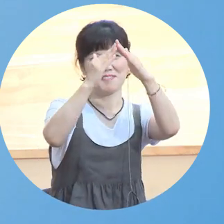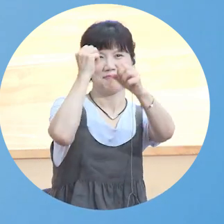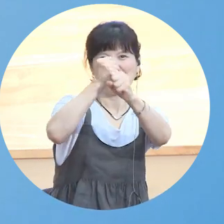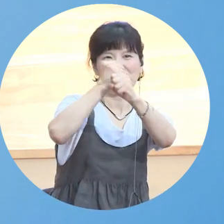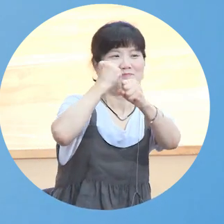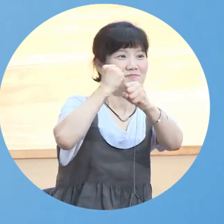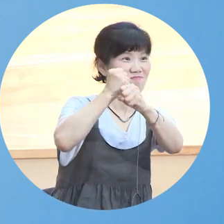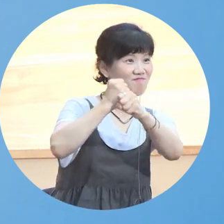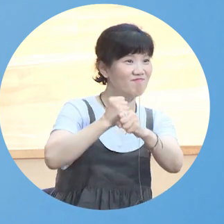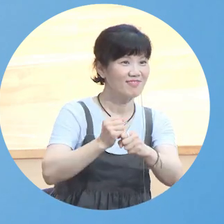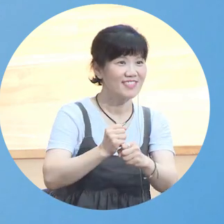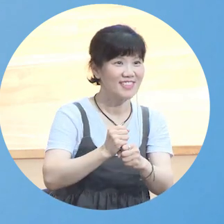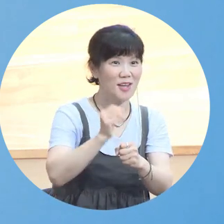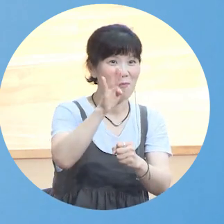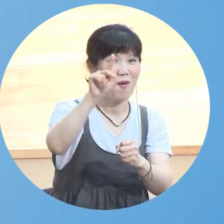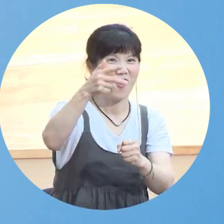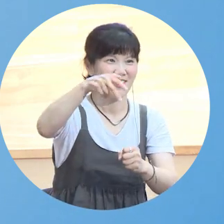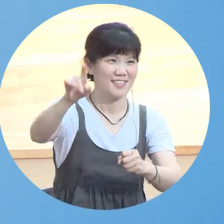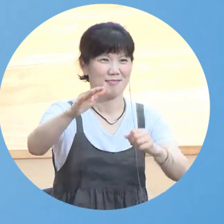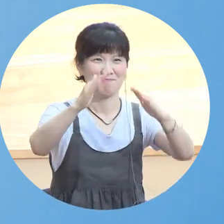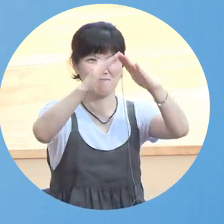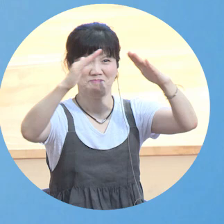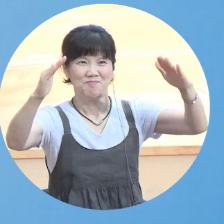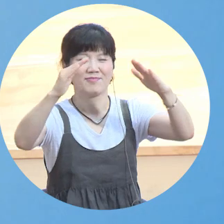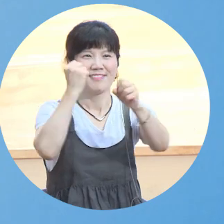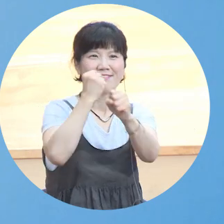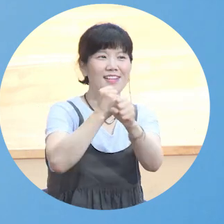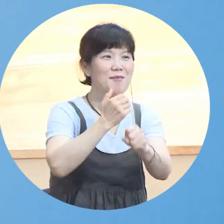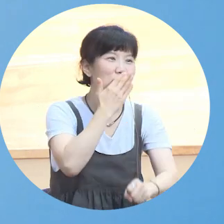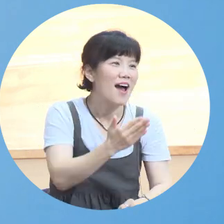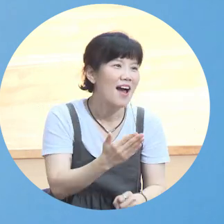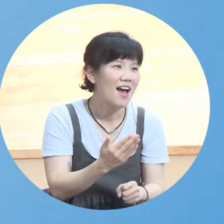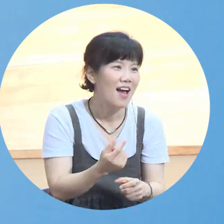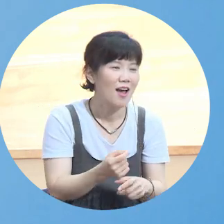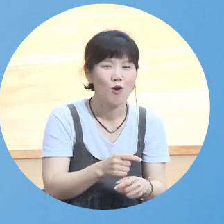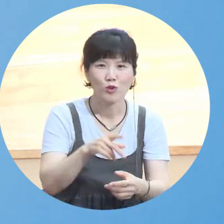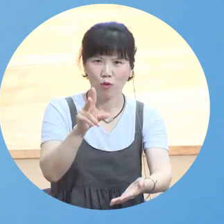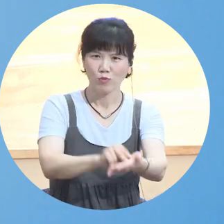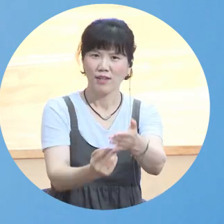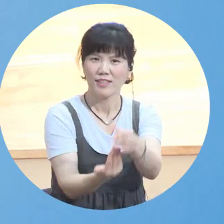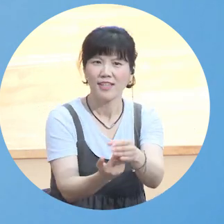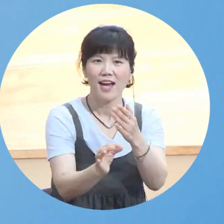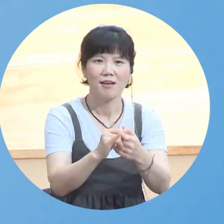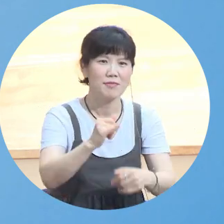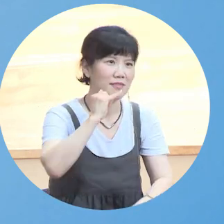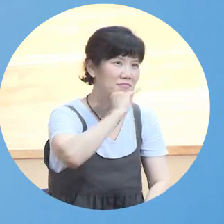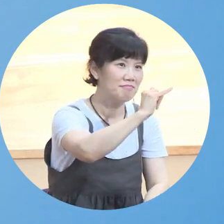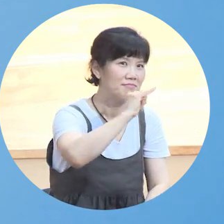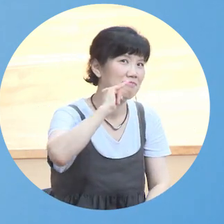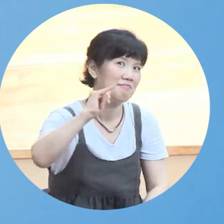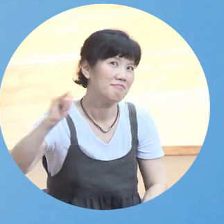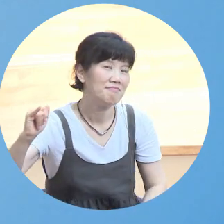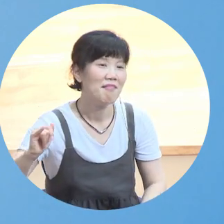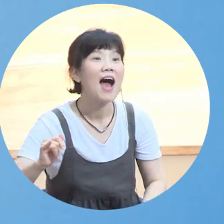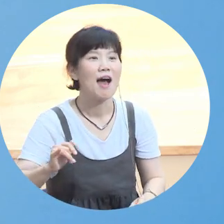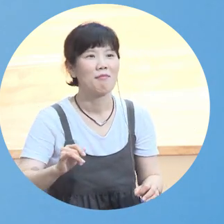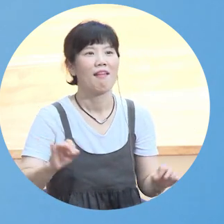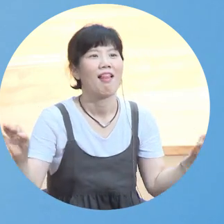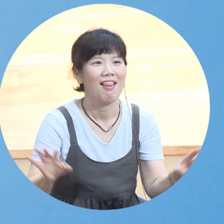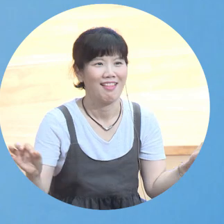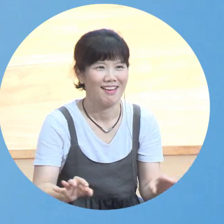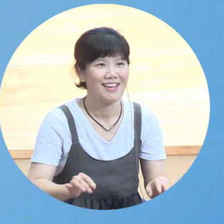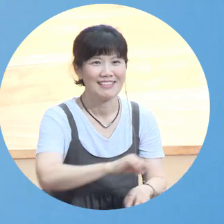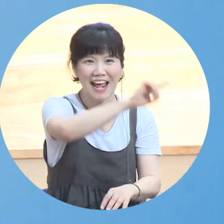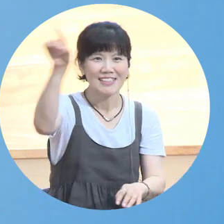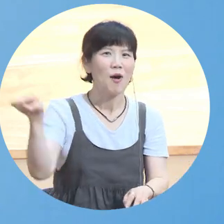설골 무슨 문제가 생기면 전화 거 내가 전화 몇통 이쪽 저쪽 4통 하면 남들이 하지 못하는 상상도